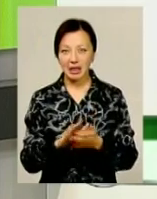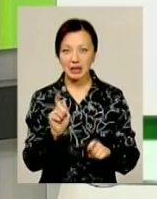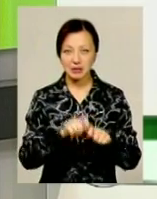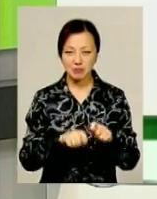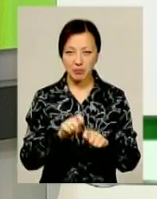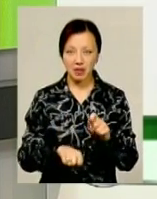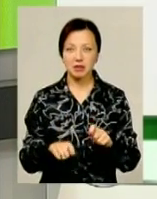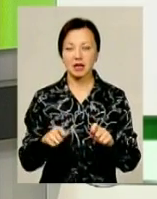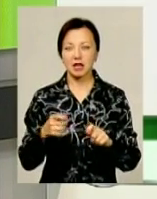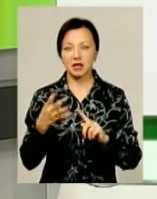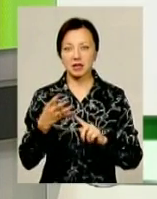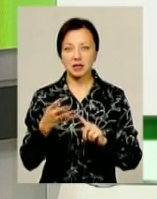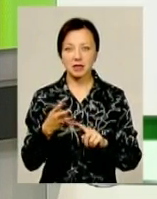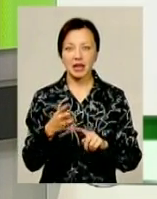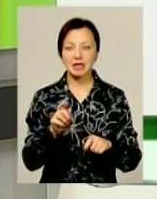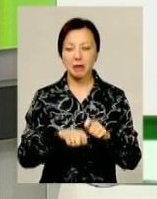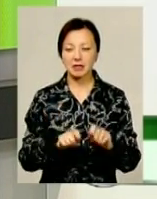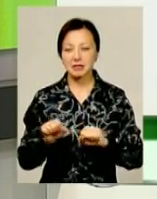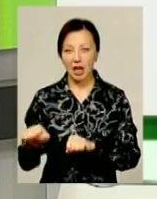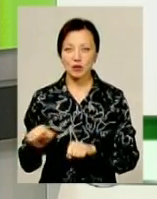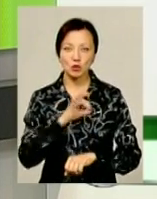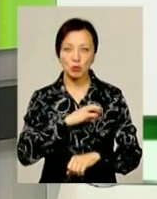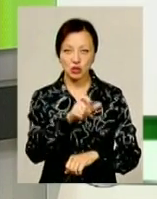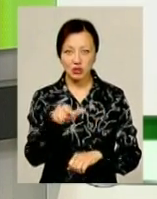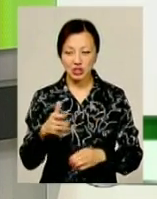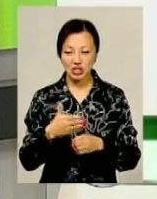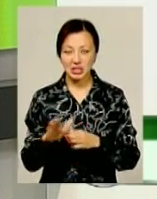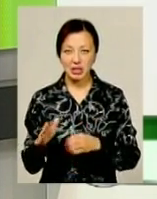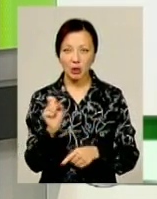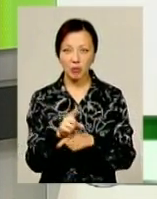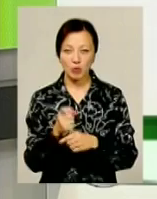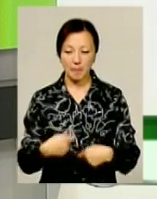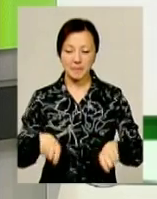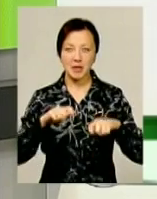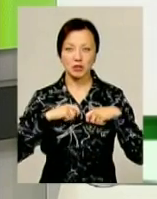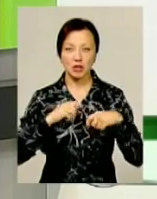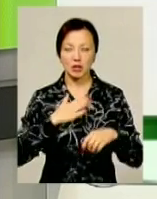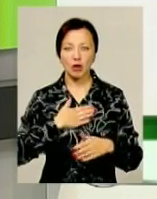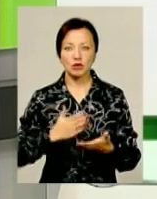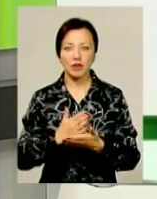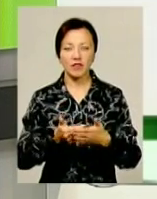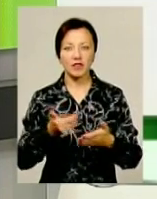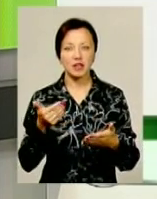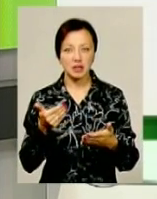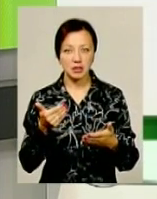інспекція захисту споживачів. Частина повноважень перейшло до нашої служби